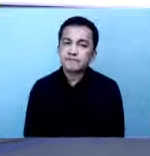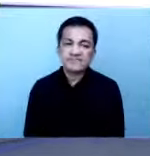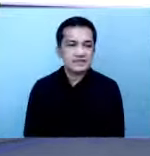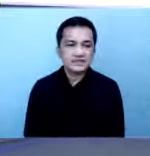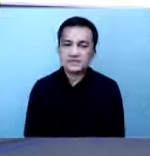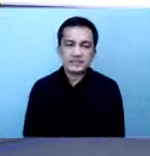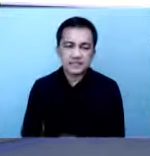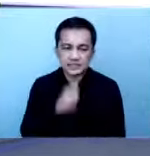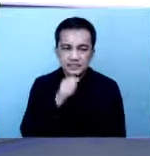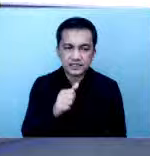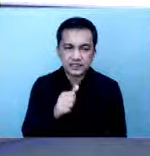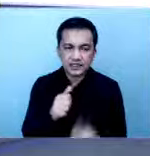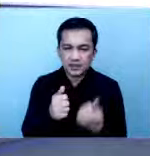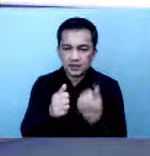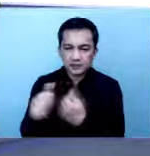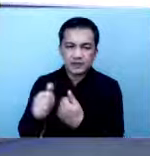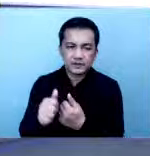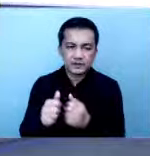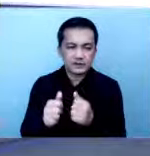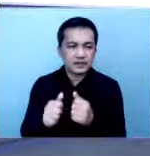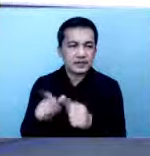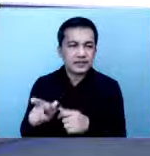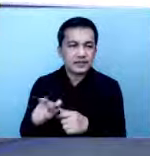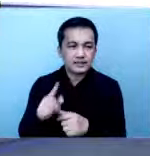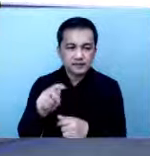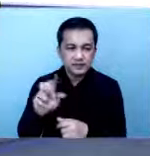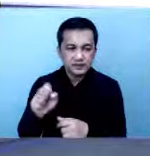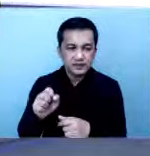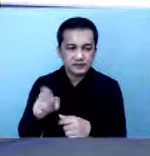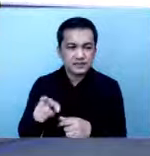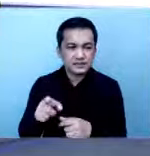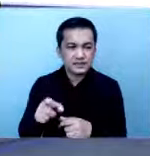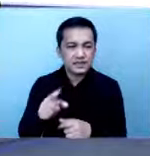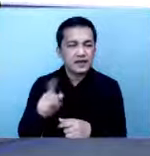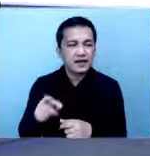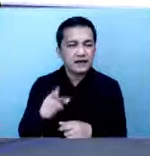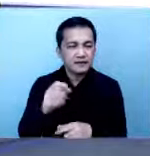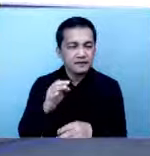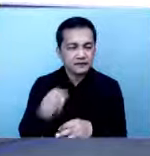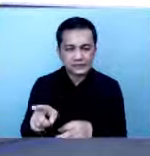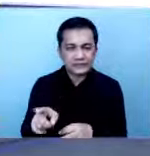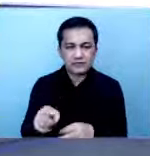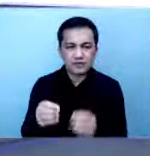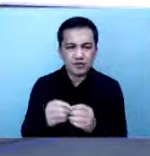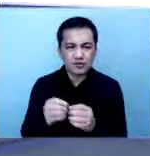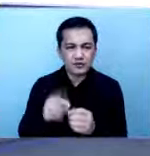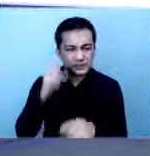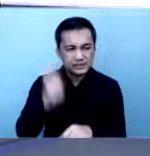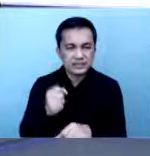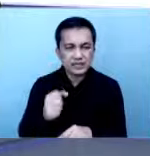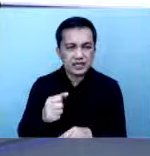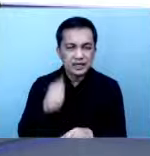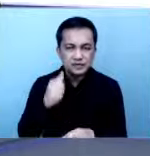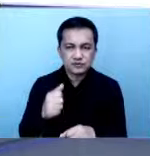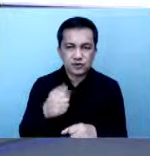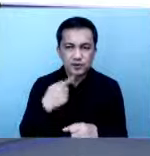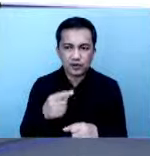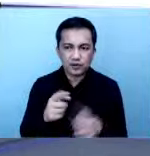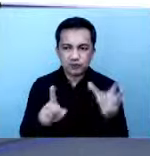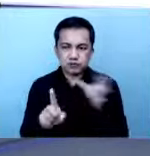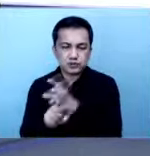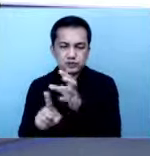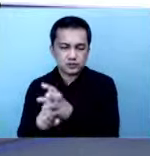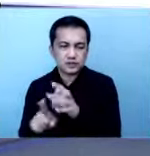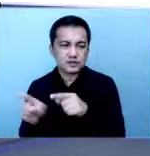Dahil hindi umayon kay Teves ang tadhana, lalo po siyang nagmatigas umuwi. Tila nagkakaisan daw siya. Nakipagpatintero sa